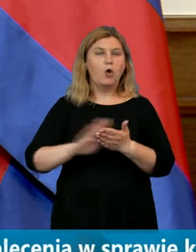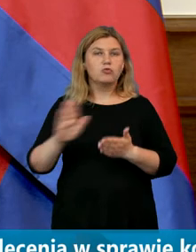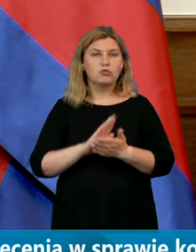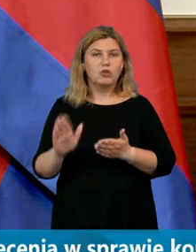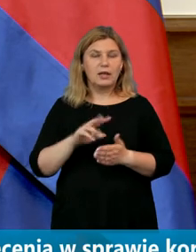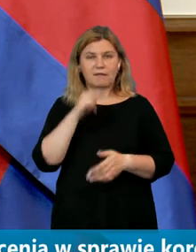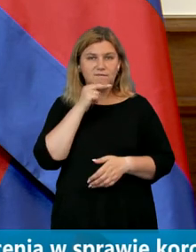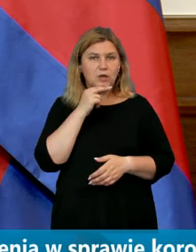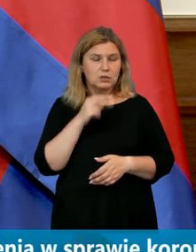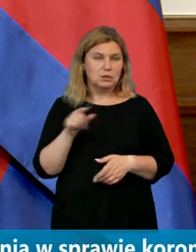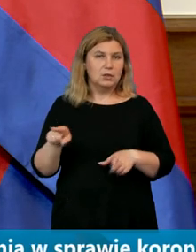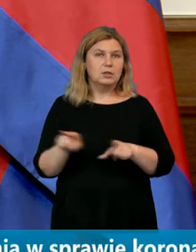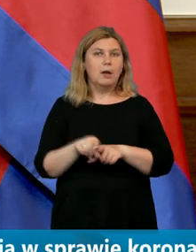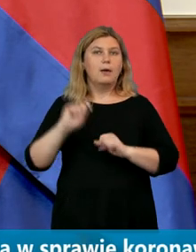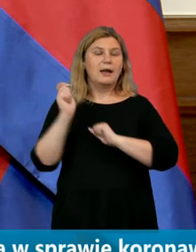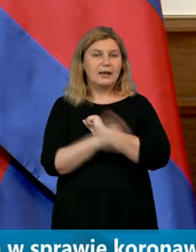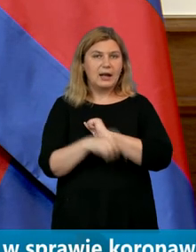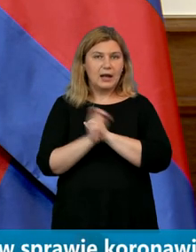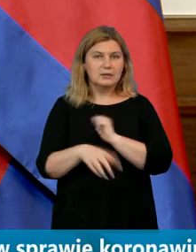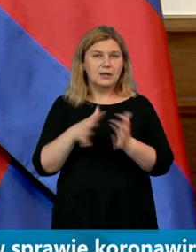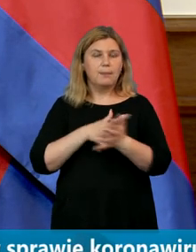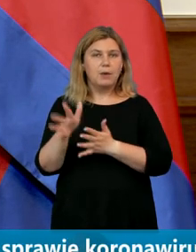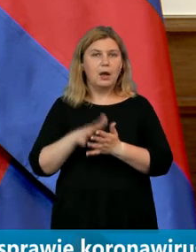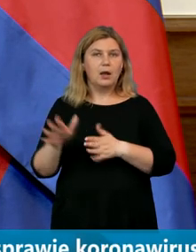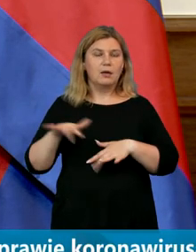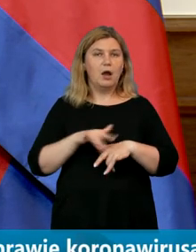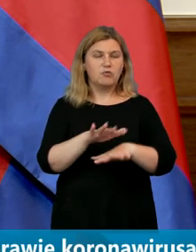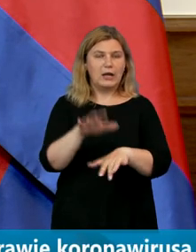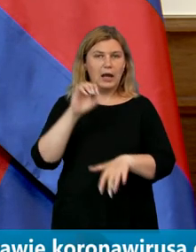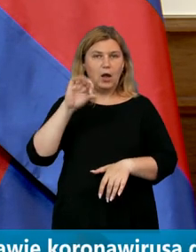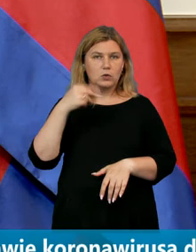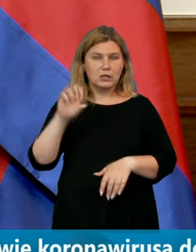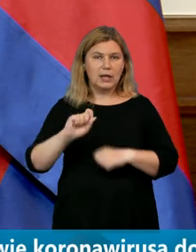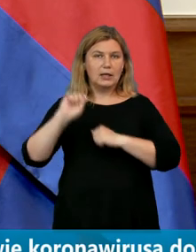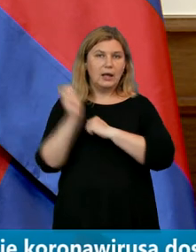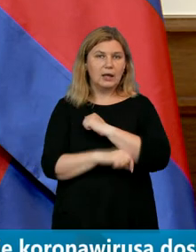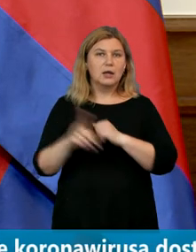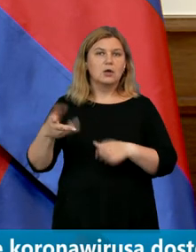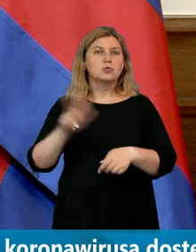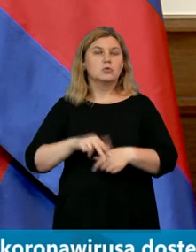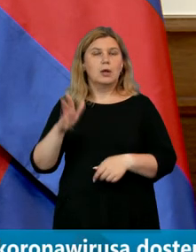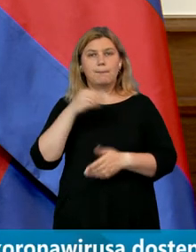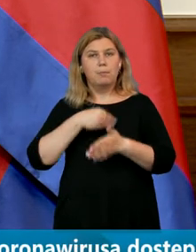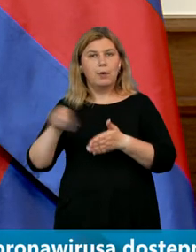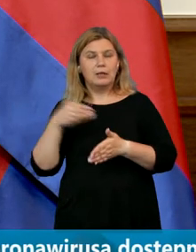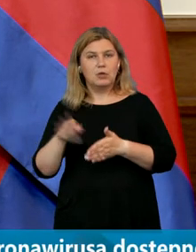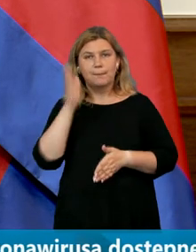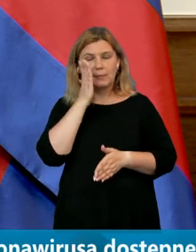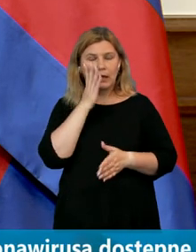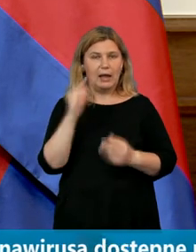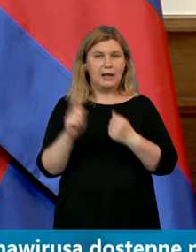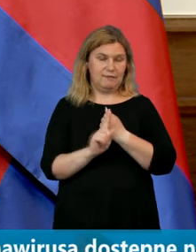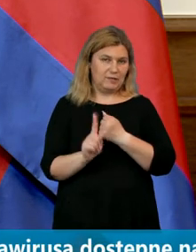mielibyśmy kary za zanieczyszczanie Odry i te kary byłyby w taryfie, którą płaciliby mieszkańcy miasta w rachunkach